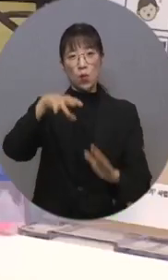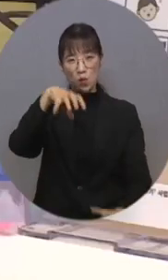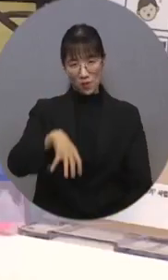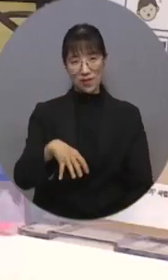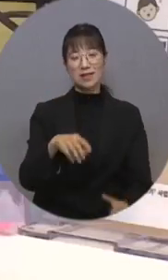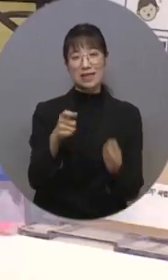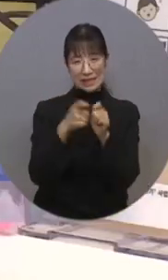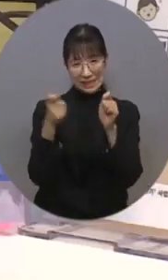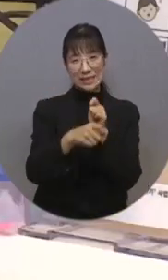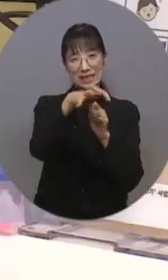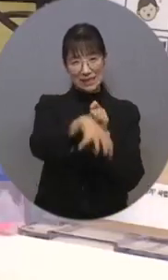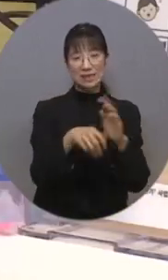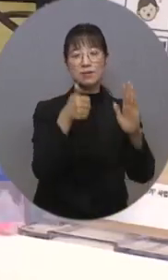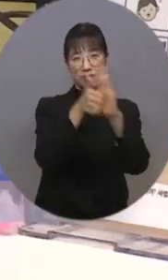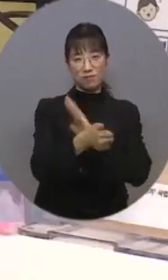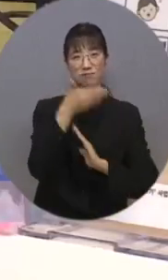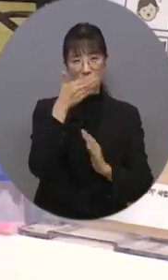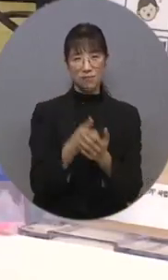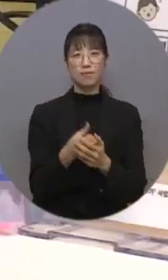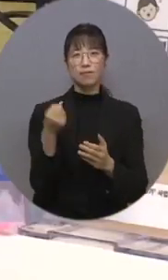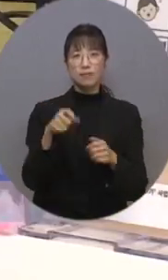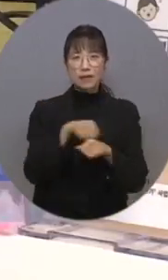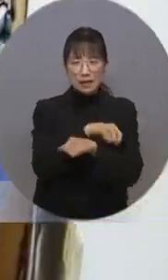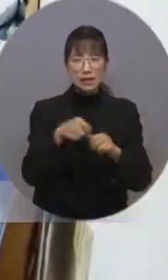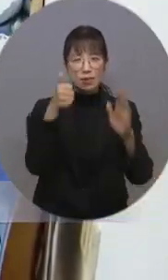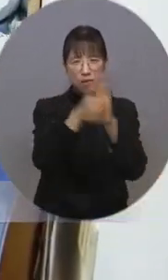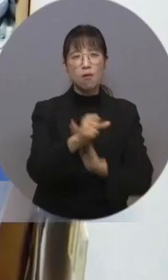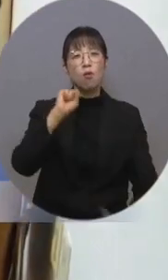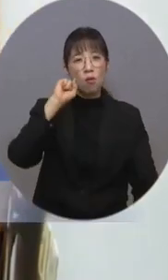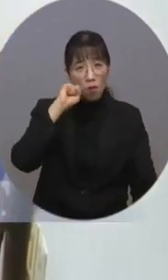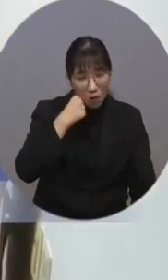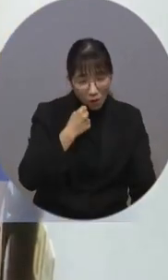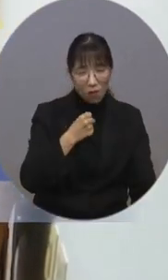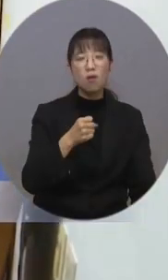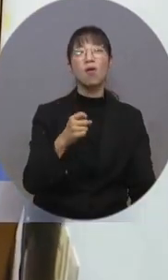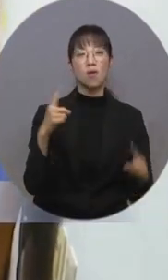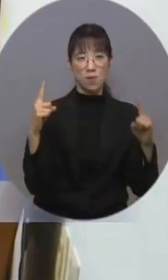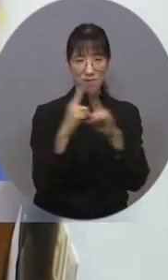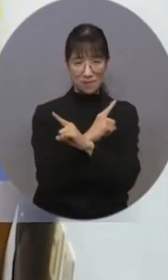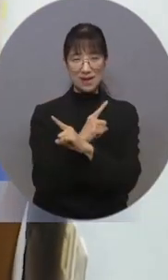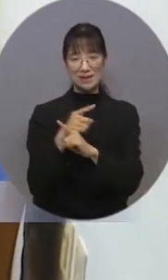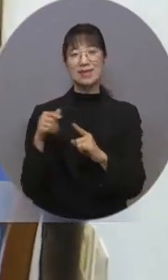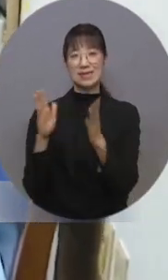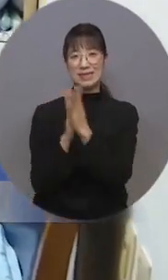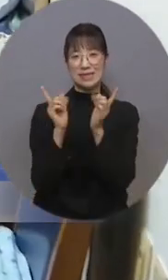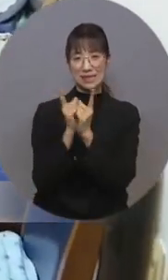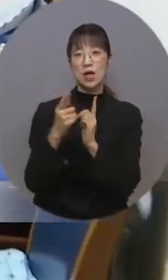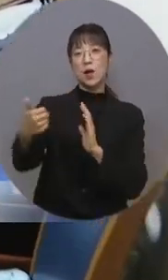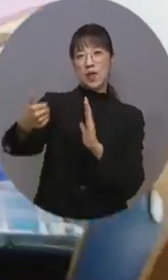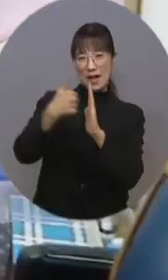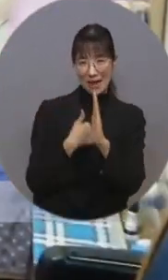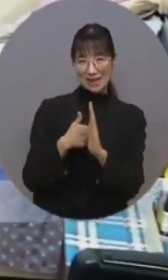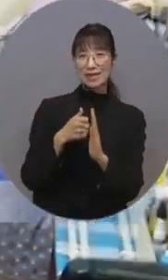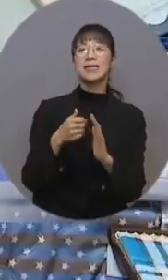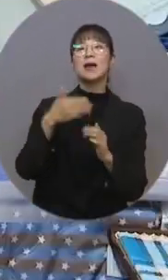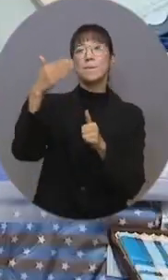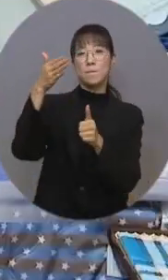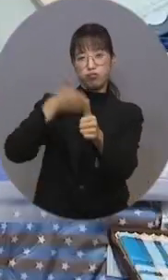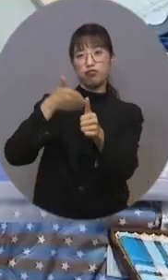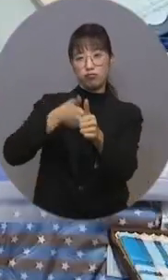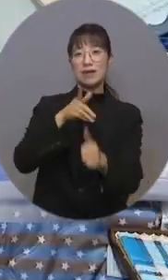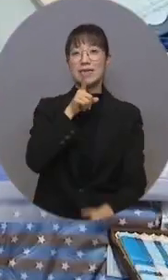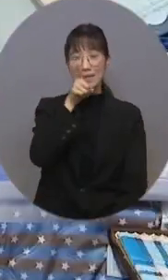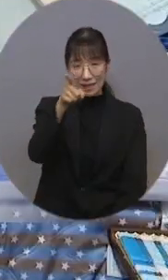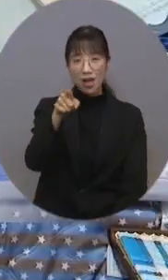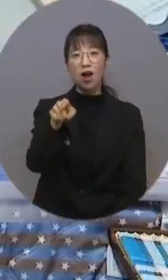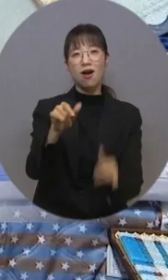있습니다. 특히 거동이 불편한 경우 국민연금공단지사에 찾아뵙는 서비스를 요청하면 이 공단